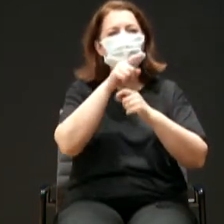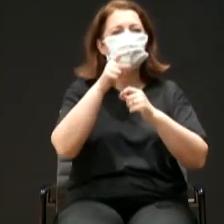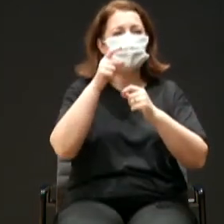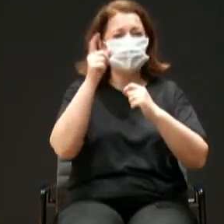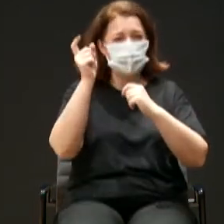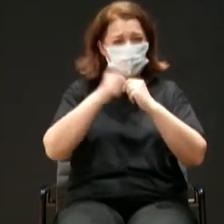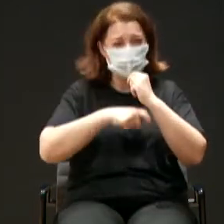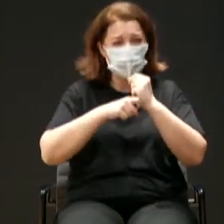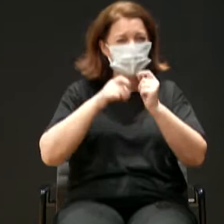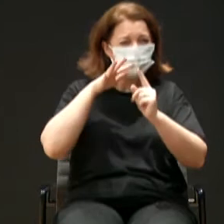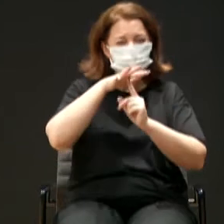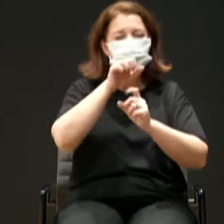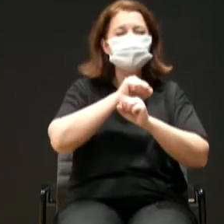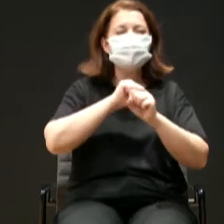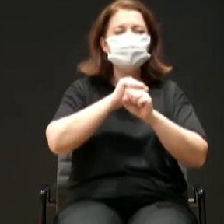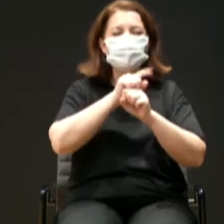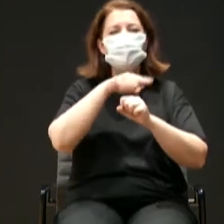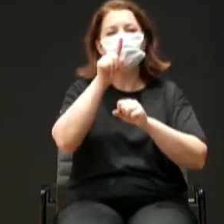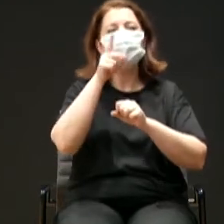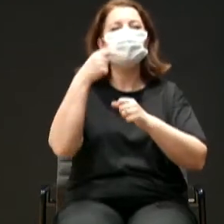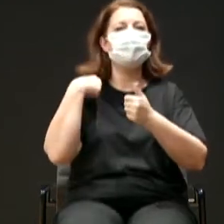de hepinizin huzurunda bir daha kınıyorum.